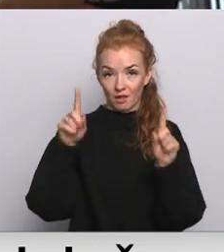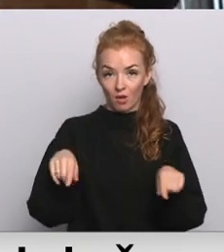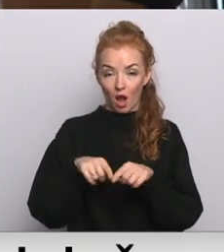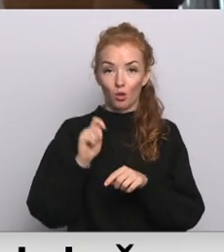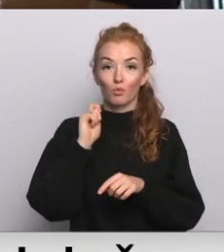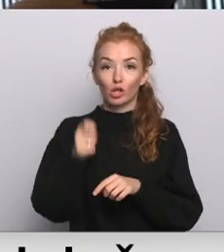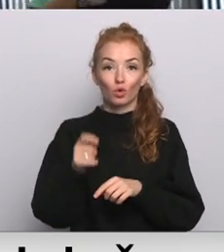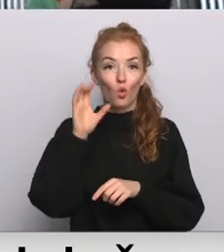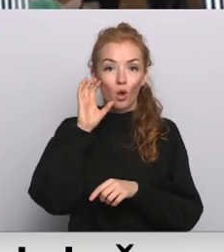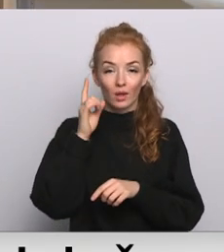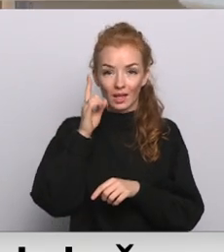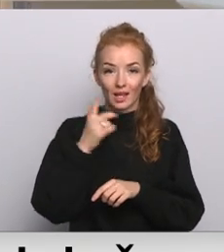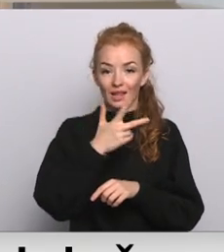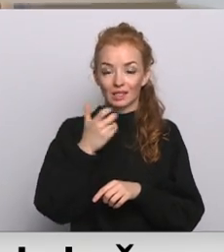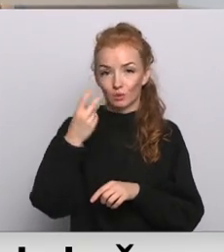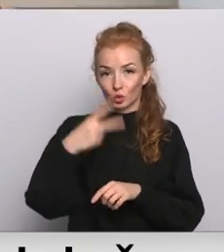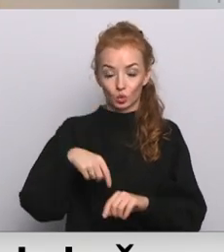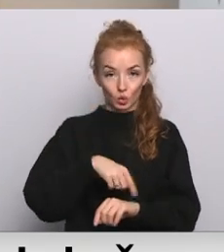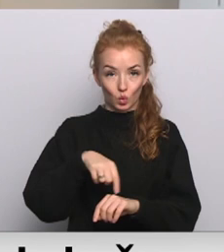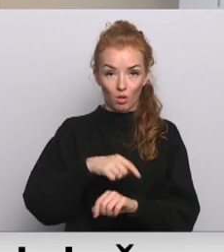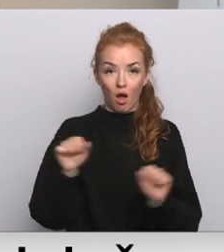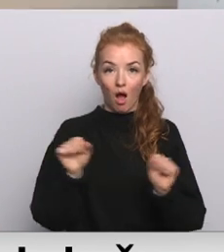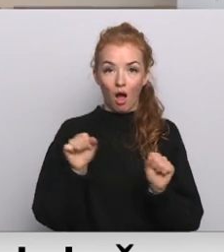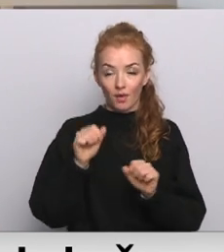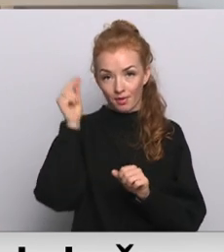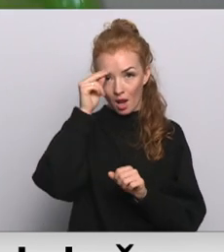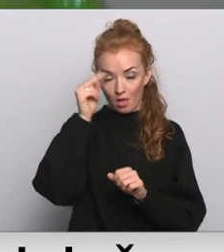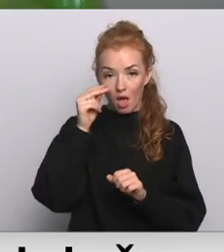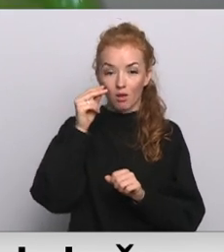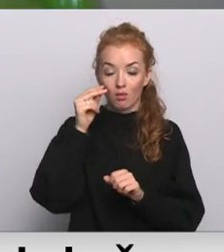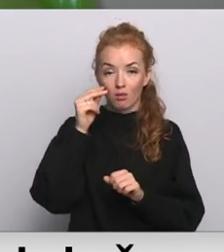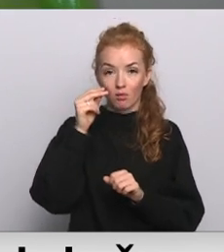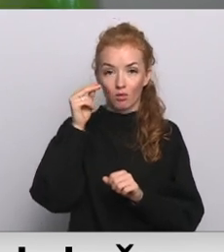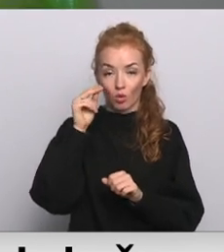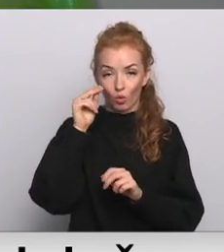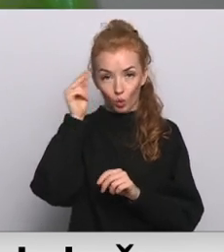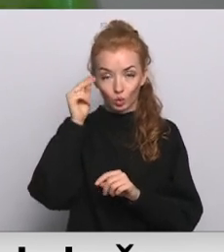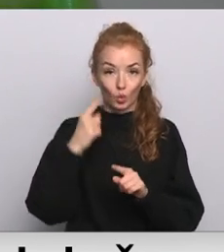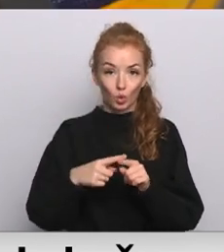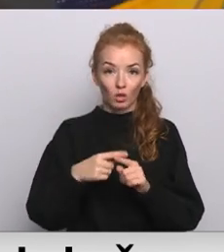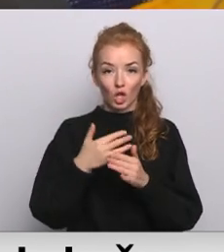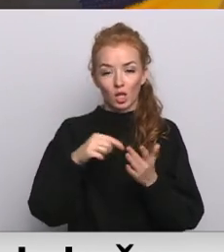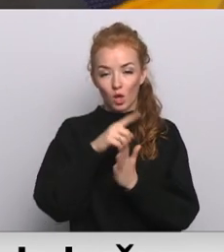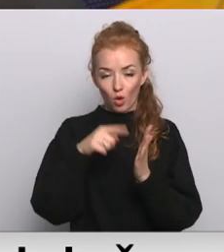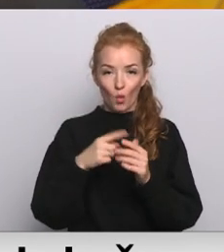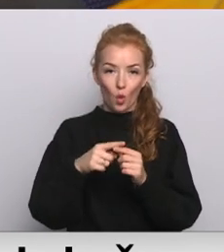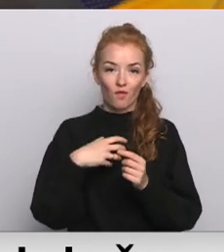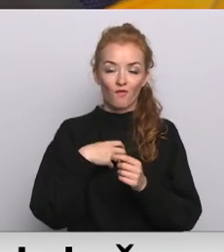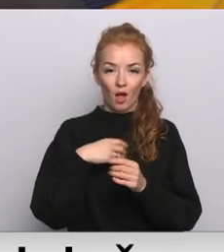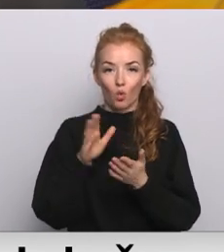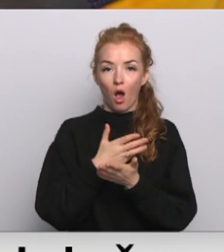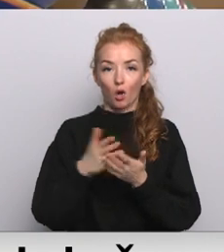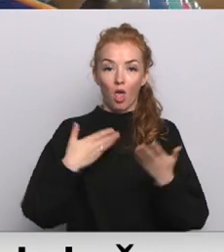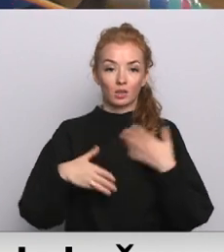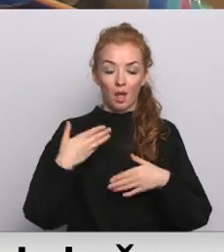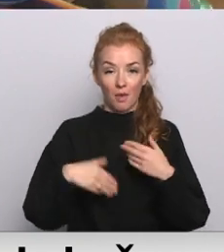piešķir noklausoties vien 320 stundu ātros treneru kursus par dažādiem sporta jautājumiem un jānokārto certifikācijas